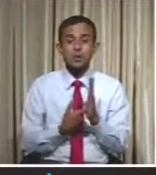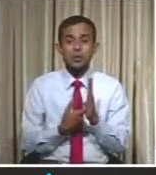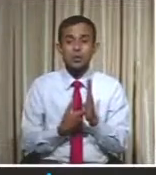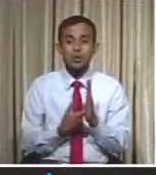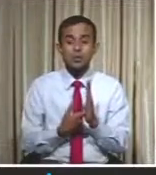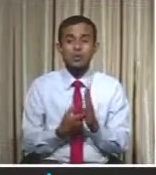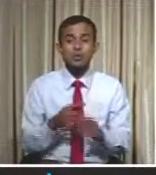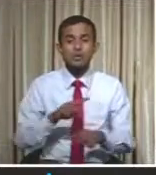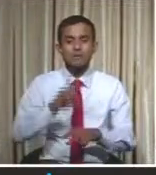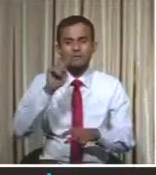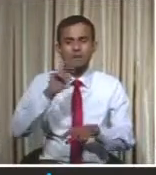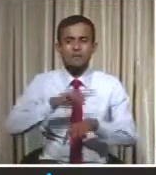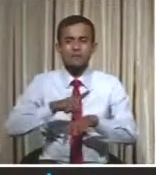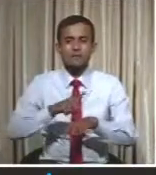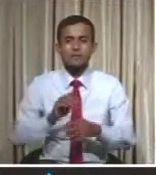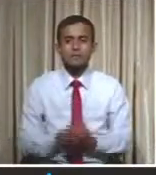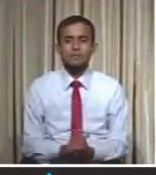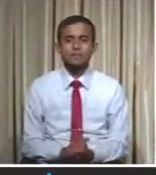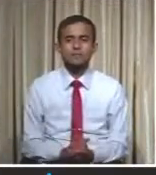20 minutes.